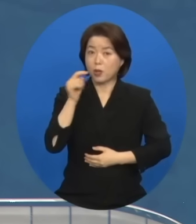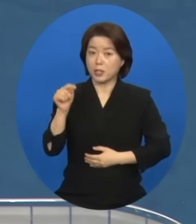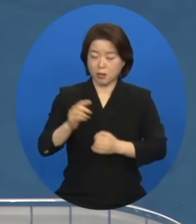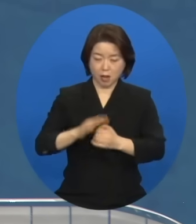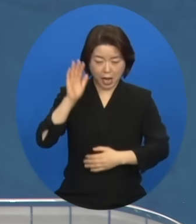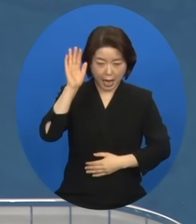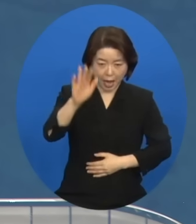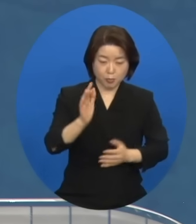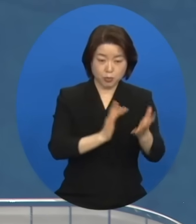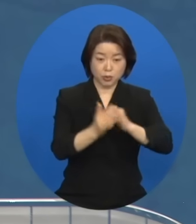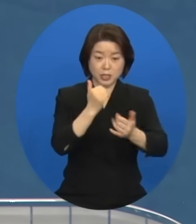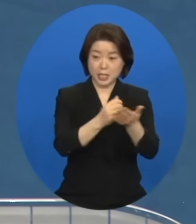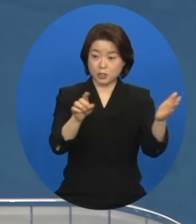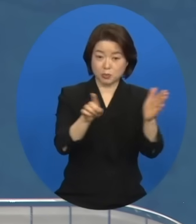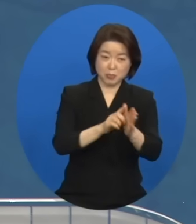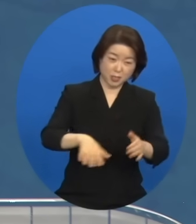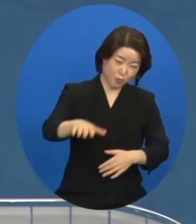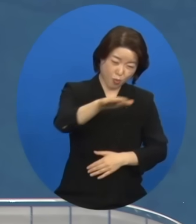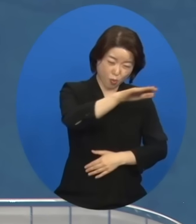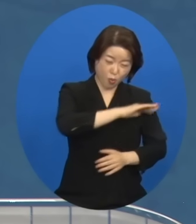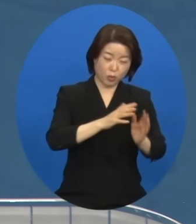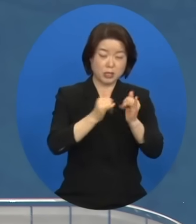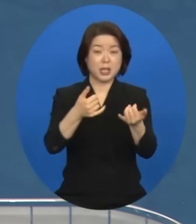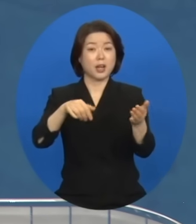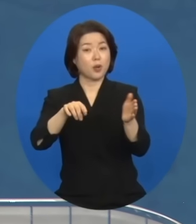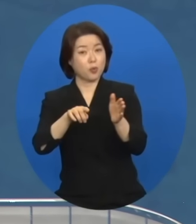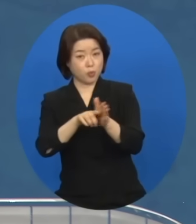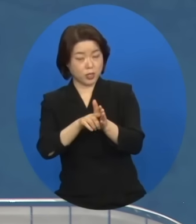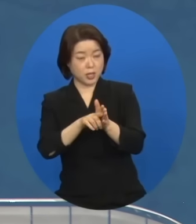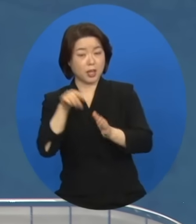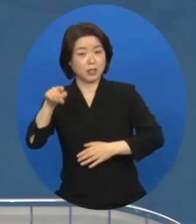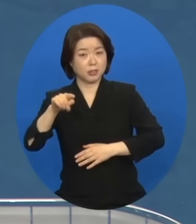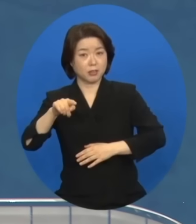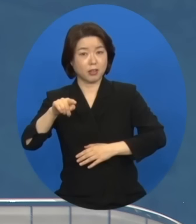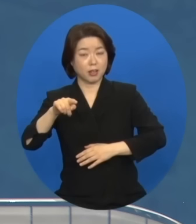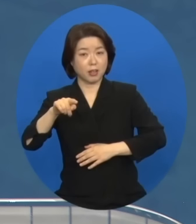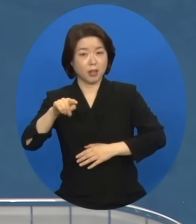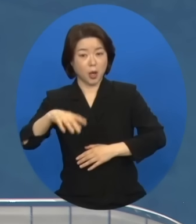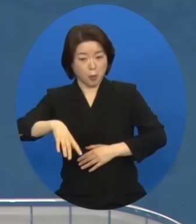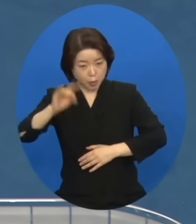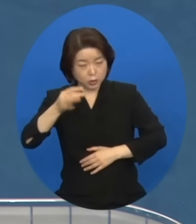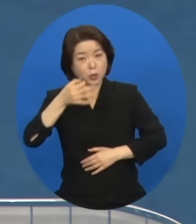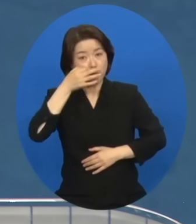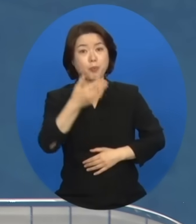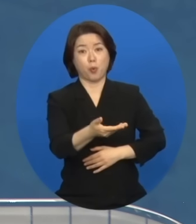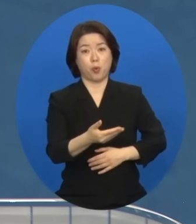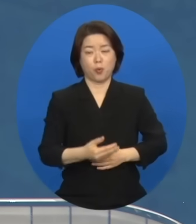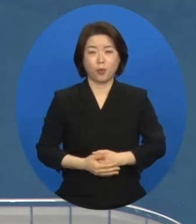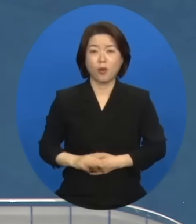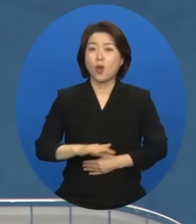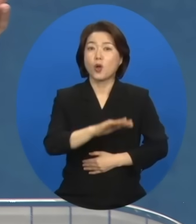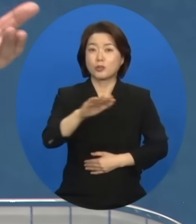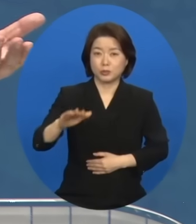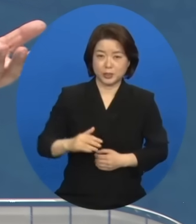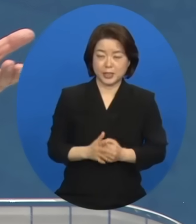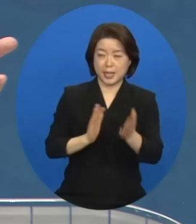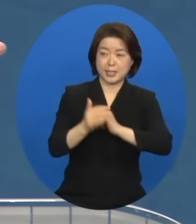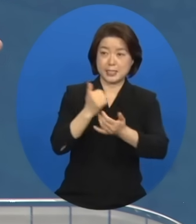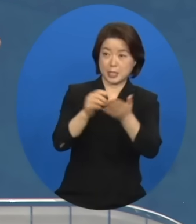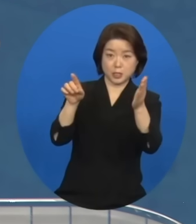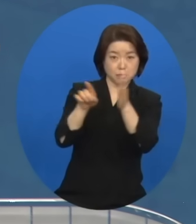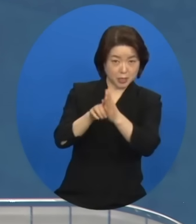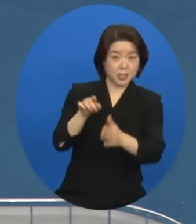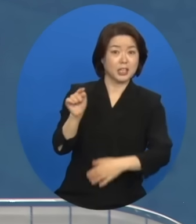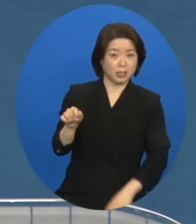앞으로 예수님을 믿는 모든 사람들을 위하여 그렇게 하신 거라는 거예요. 그러니까 우리가 예수님을